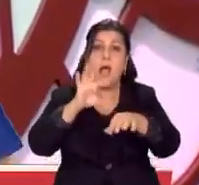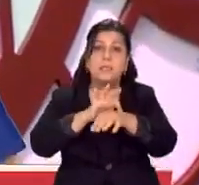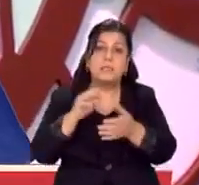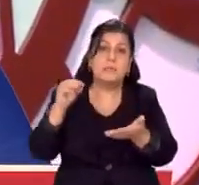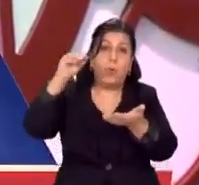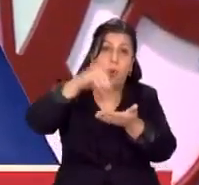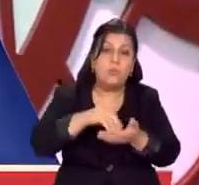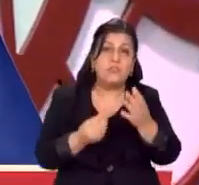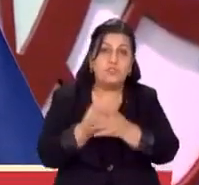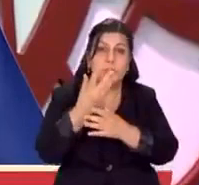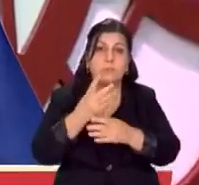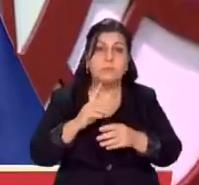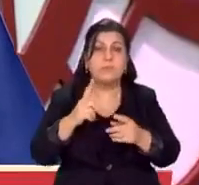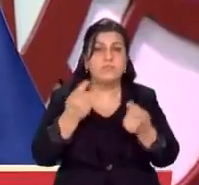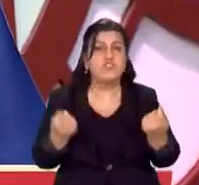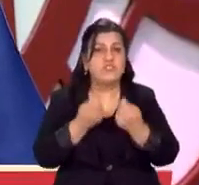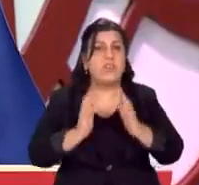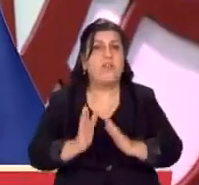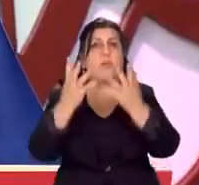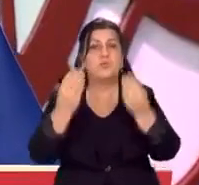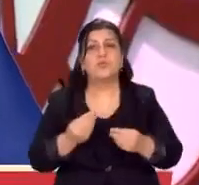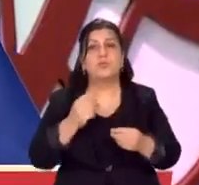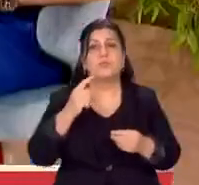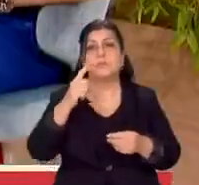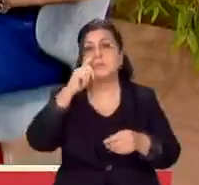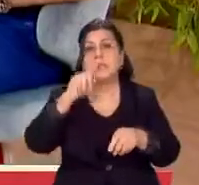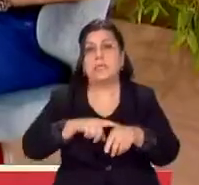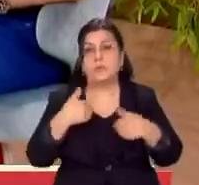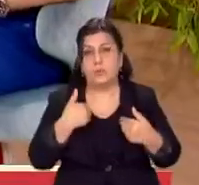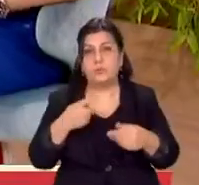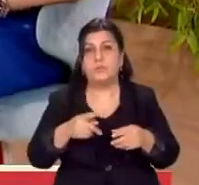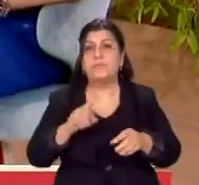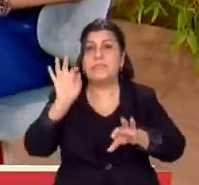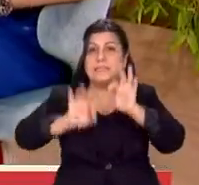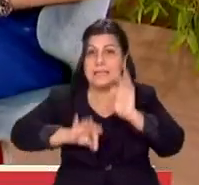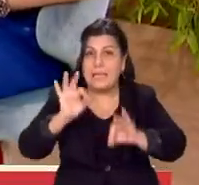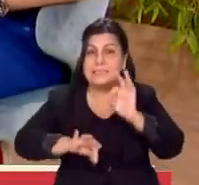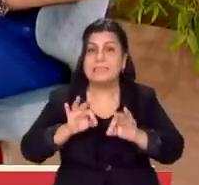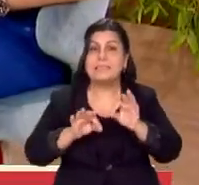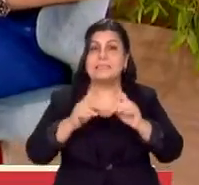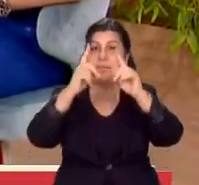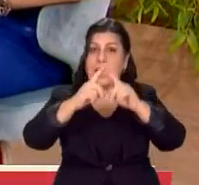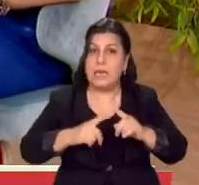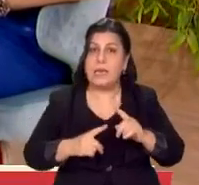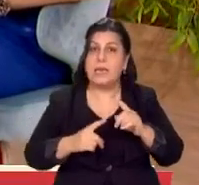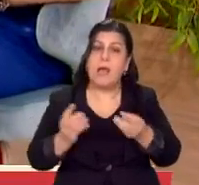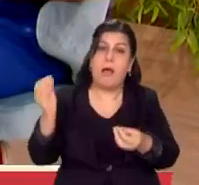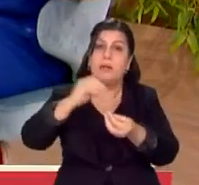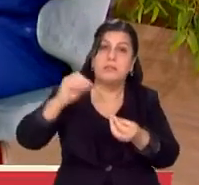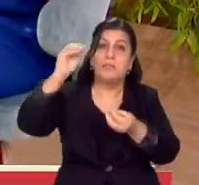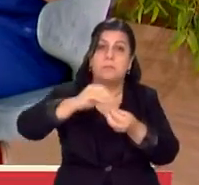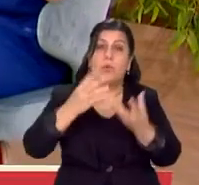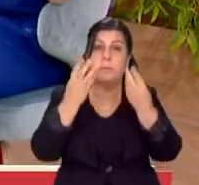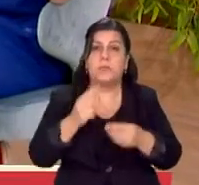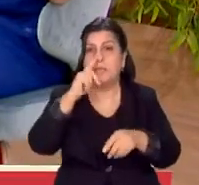konusunda gelişmeler olana kadar devam edeceğini düşünüyoruz ama test ve raporlar geliştirilmeli ve artırılmalı ev diye